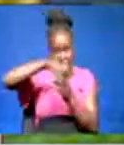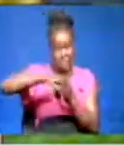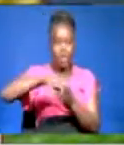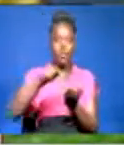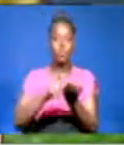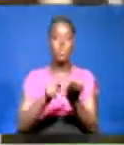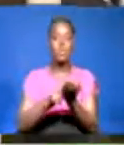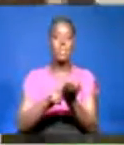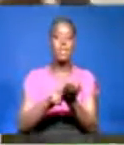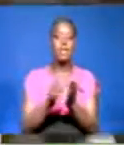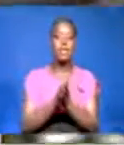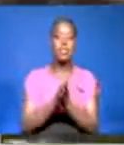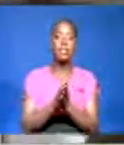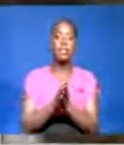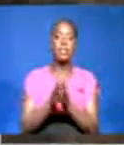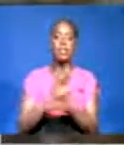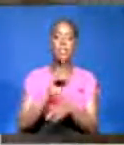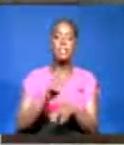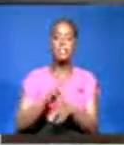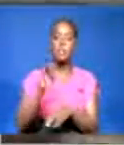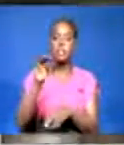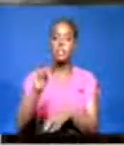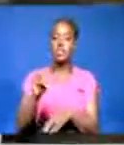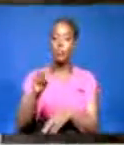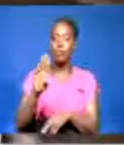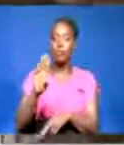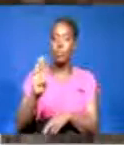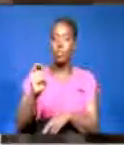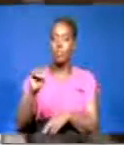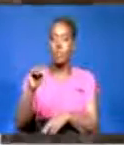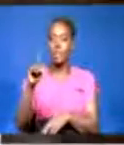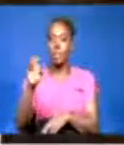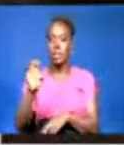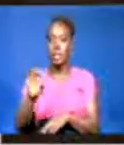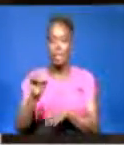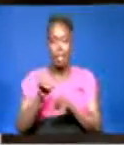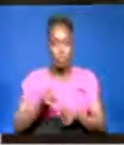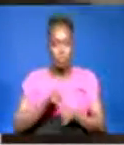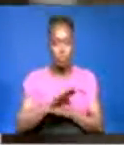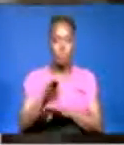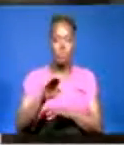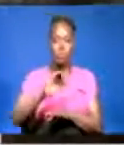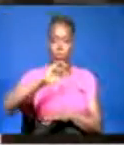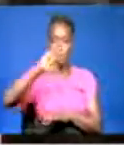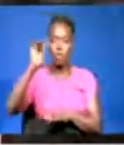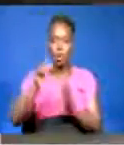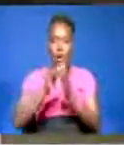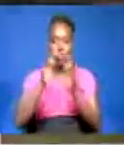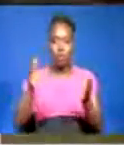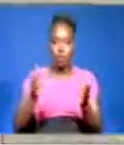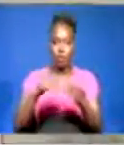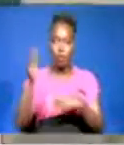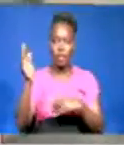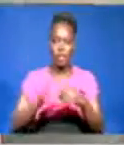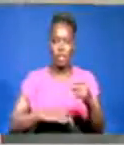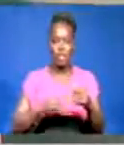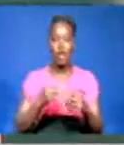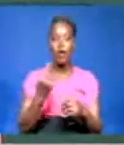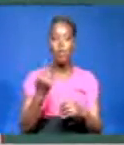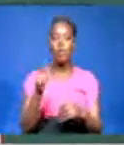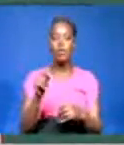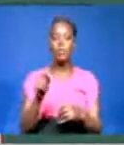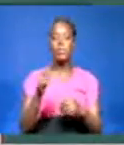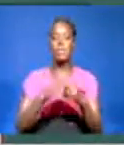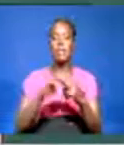ya Mubende. Ugonjwa huo sasa umeenea hadi jiji kuu Kampala lililo na idadi ya zaidi ya watu milioni